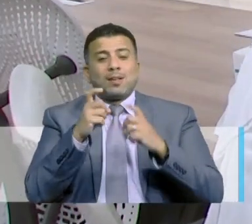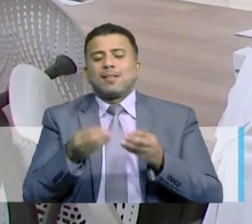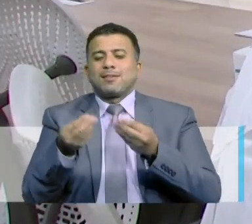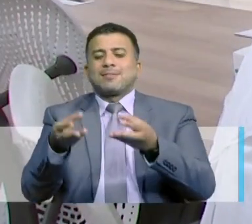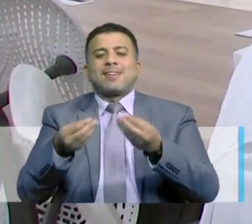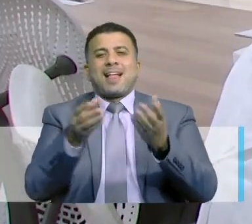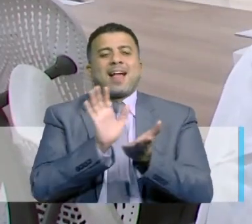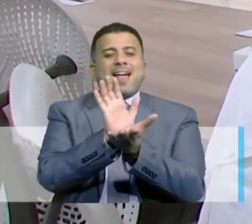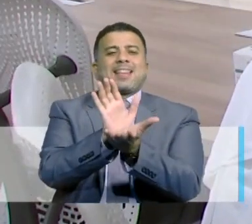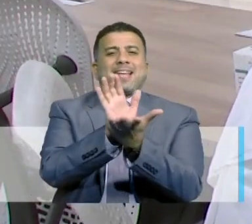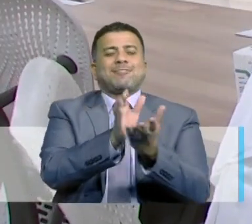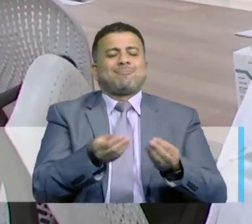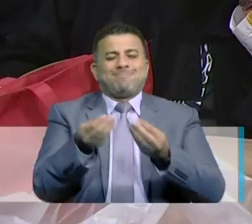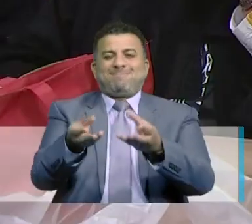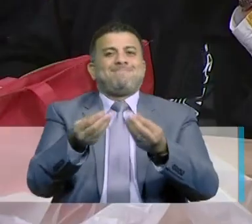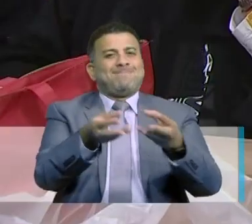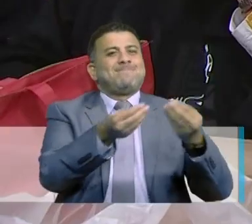وتوزيع الهدايا